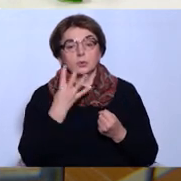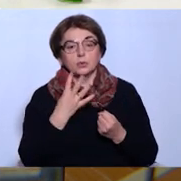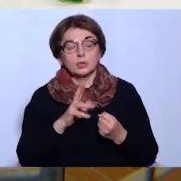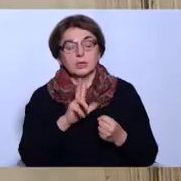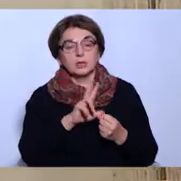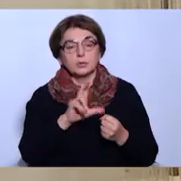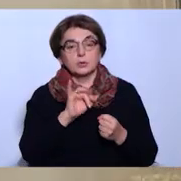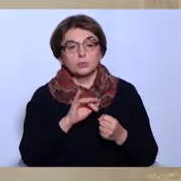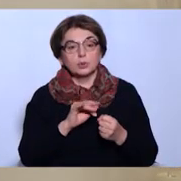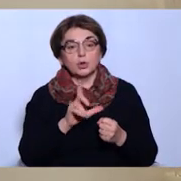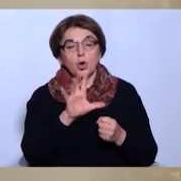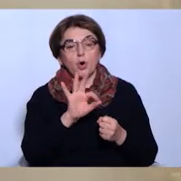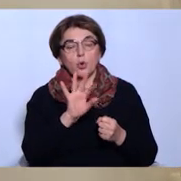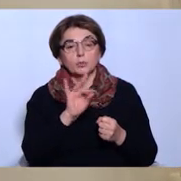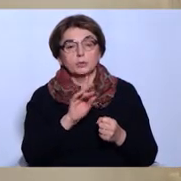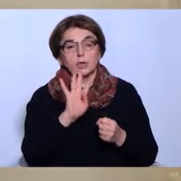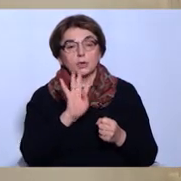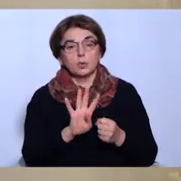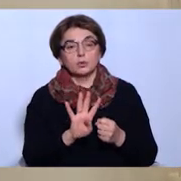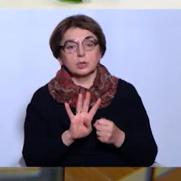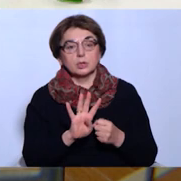ორბიტალის წარმოქმნა. მიიღება 4